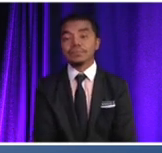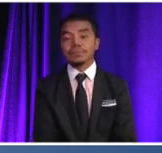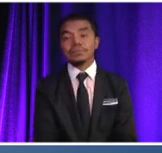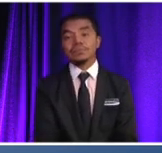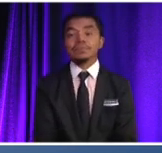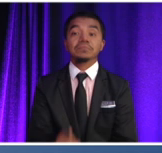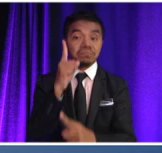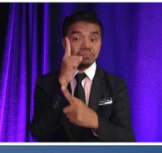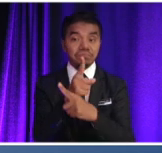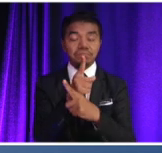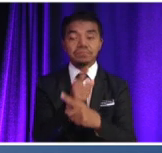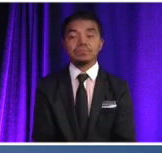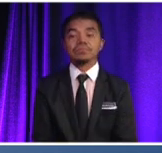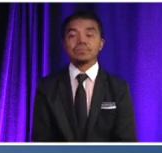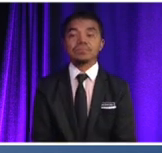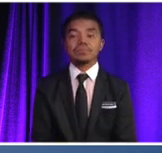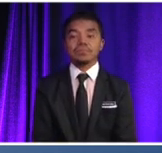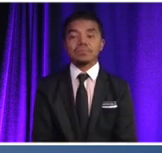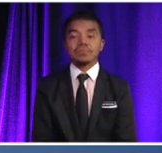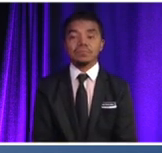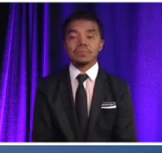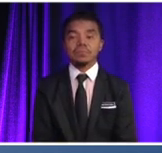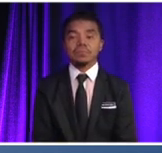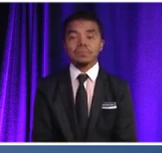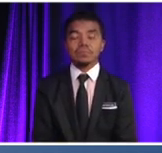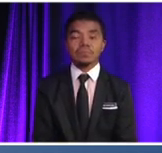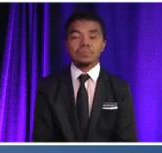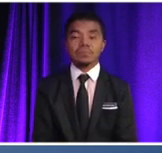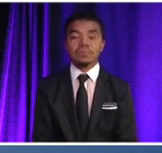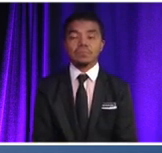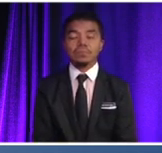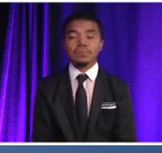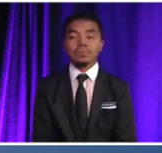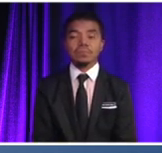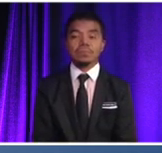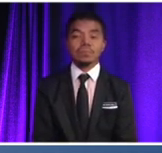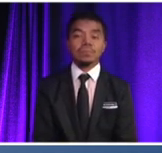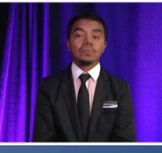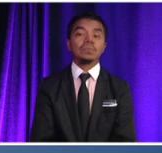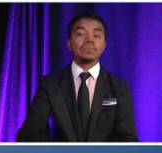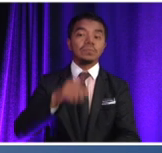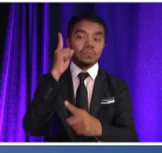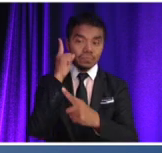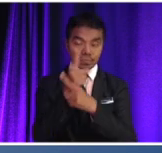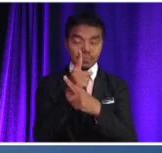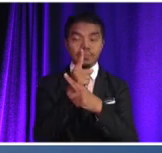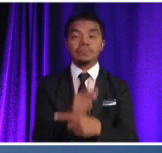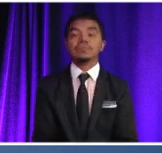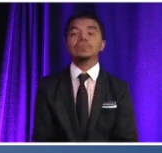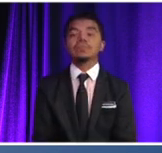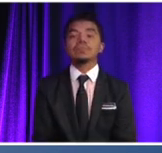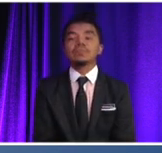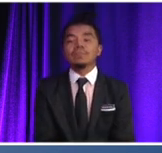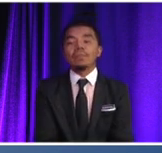dia betul dan akhir sekali cenderung kepada keuntungan yang kemas sepanjang ianya adalah juga betul oke